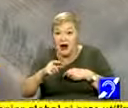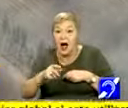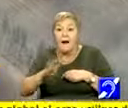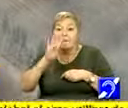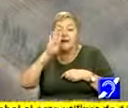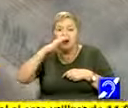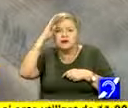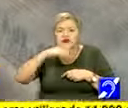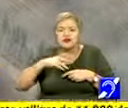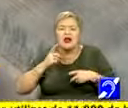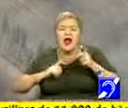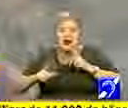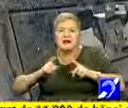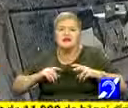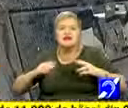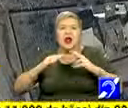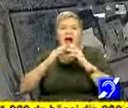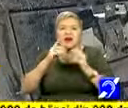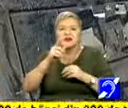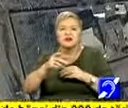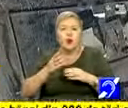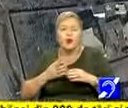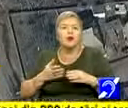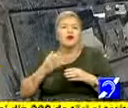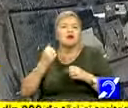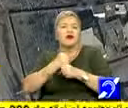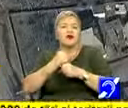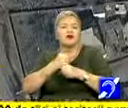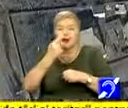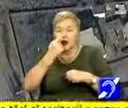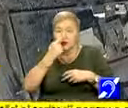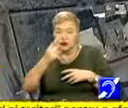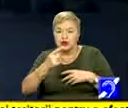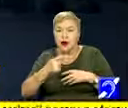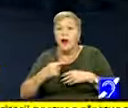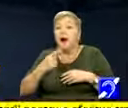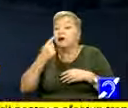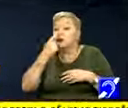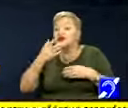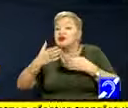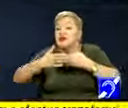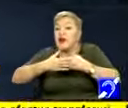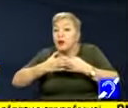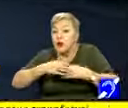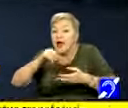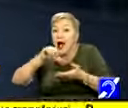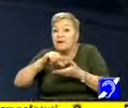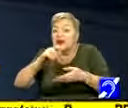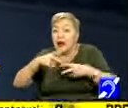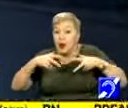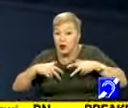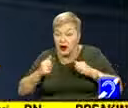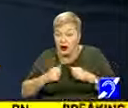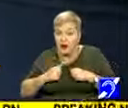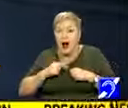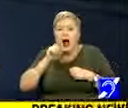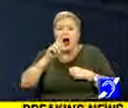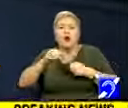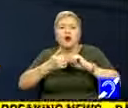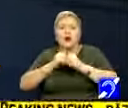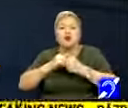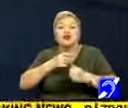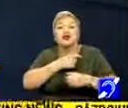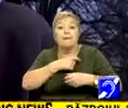Imagini din satelit arată coloane de militari și tehnică de luptă cum se apropie constant de Kiev. Printre cei aflați în tranșeele lupte este și